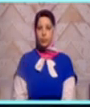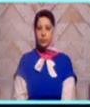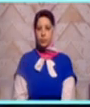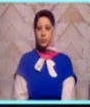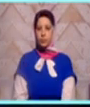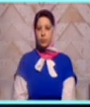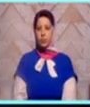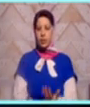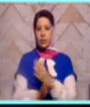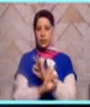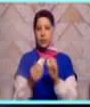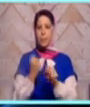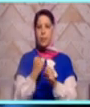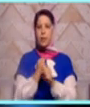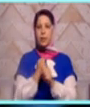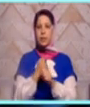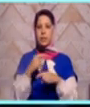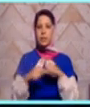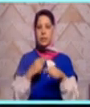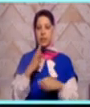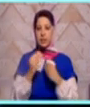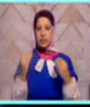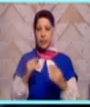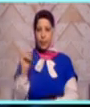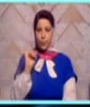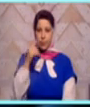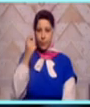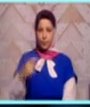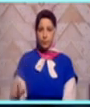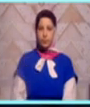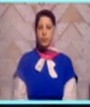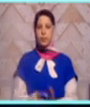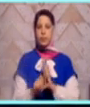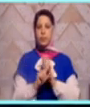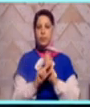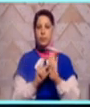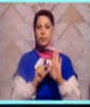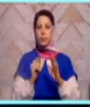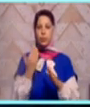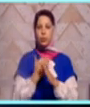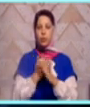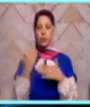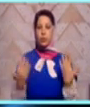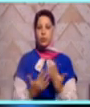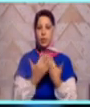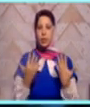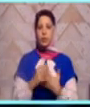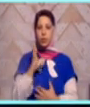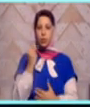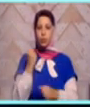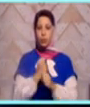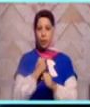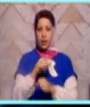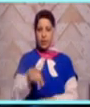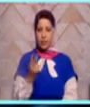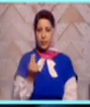بيتم طبعا العمل على قدم وساق والاهتمام بهذا الأمر حتى بالنسبة وكل الشركات اللي هي بتشتغل في المترو